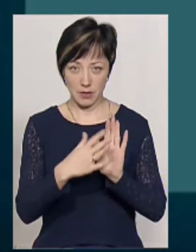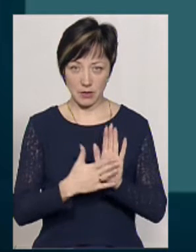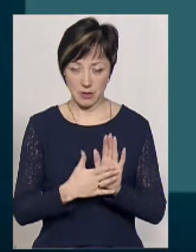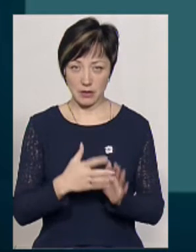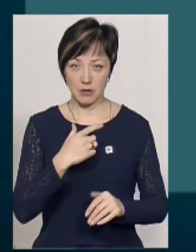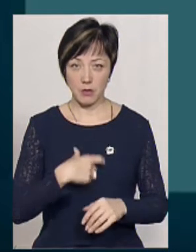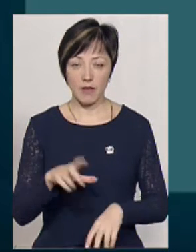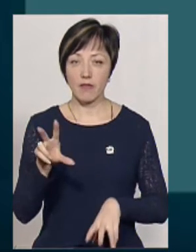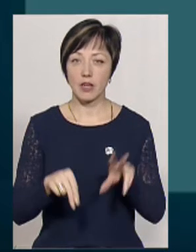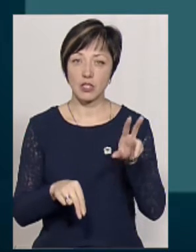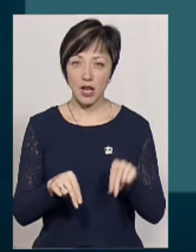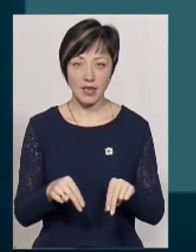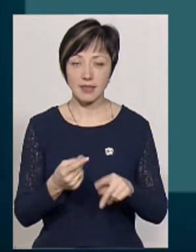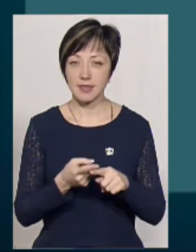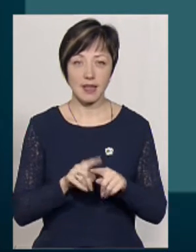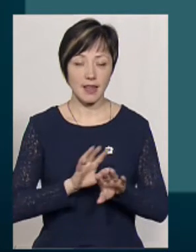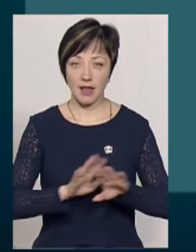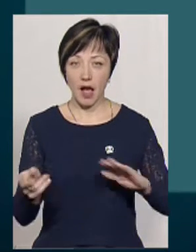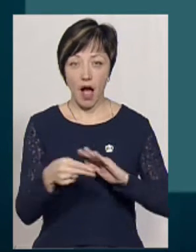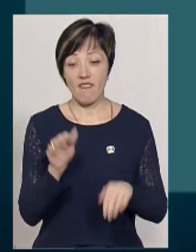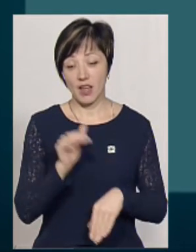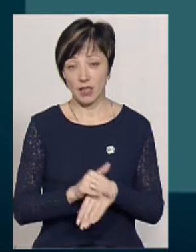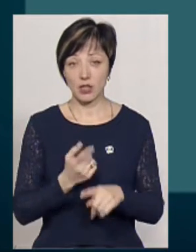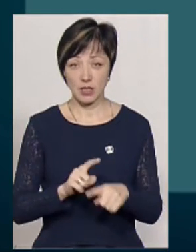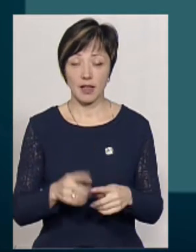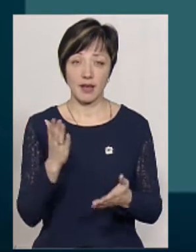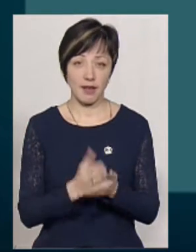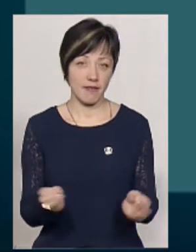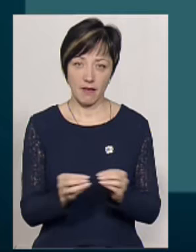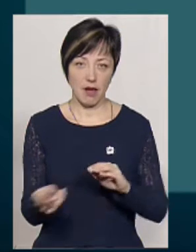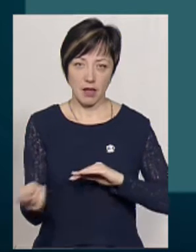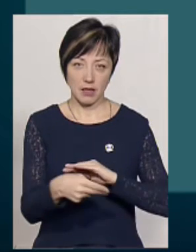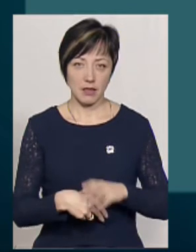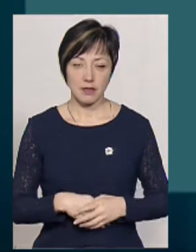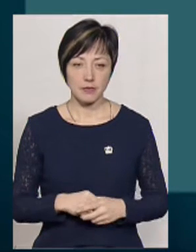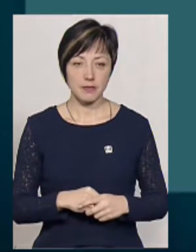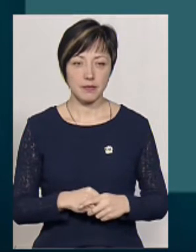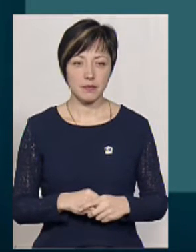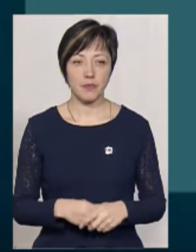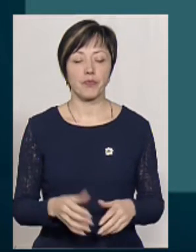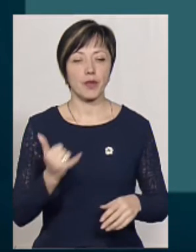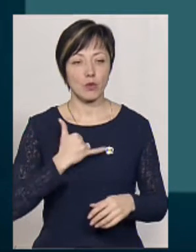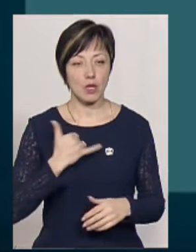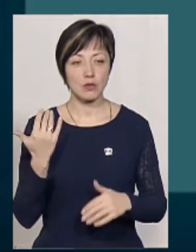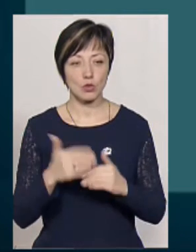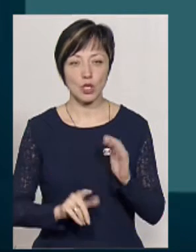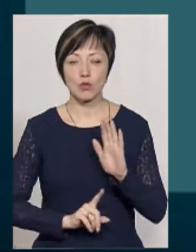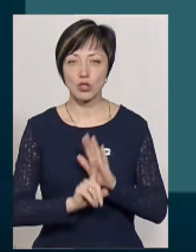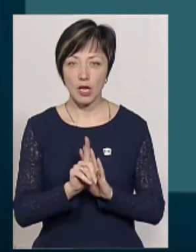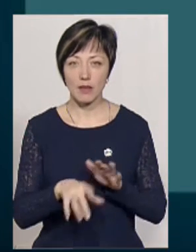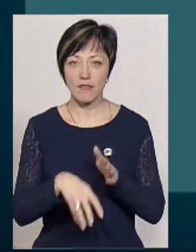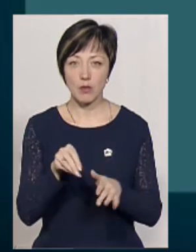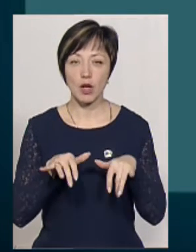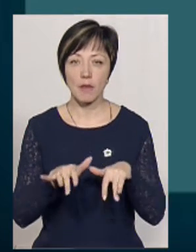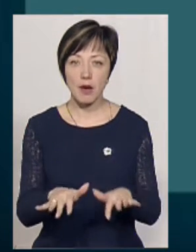не вважається агітацією, а фактично це і є та сама агітація. У нас вже до початку виборчої